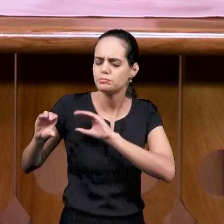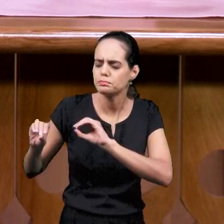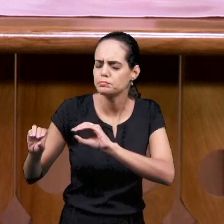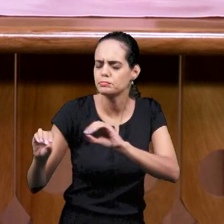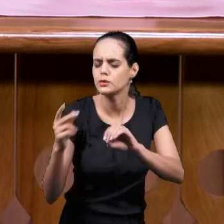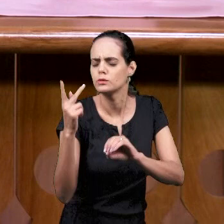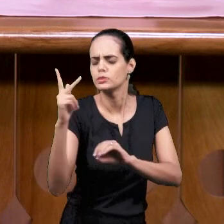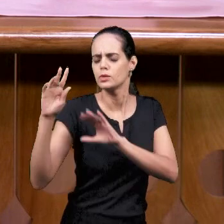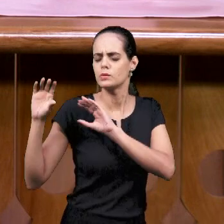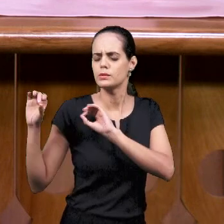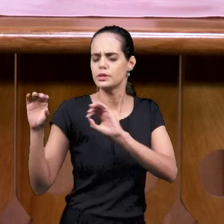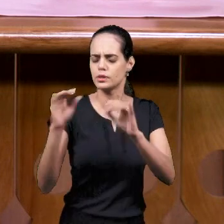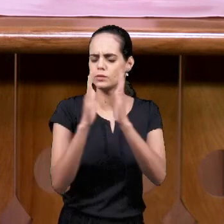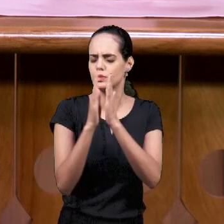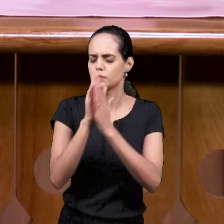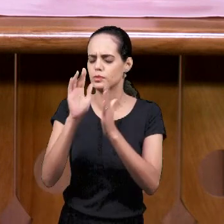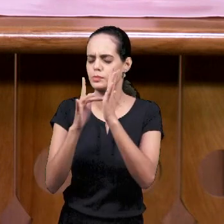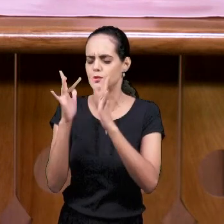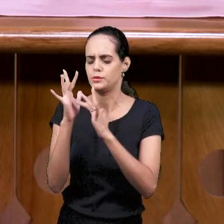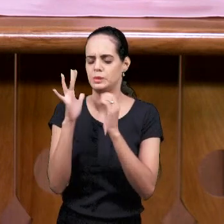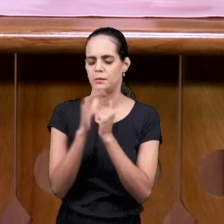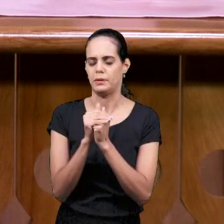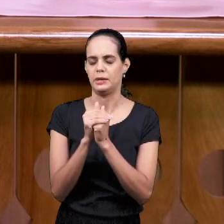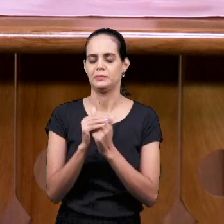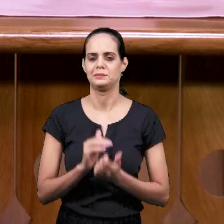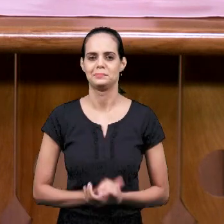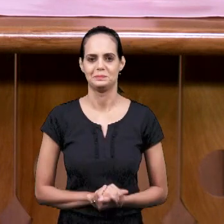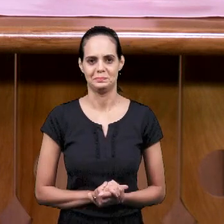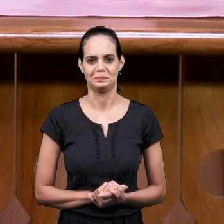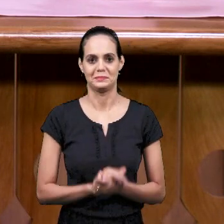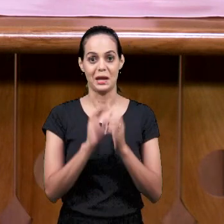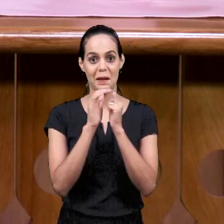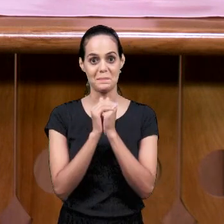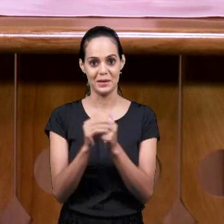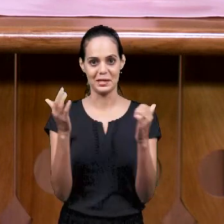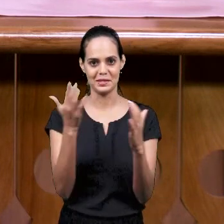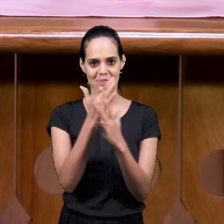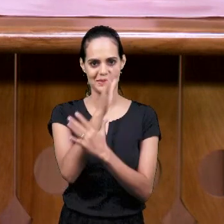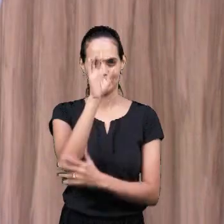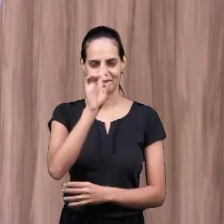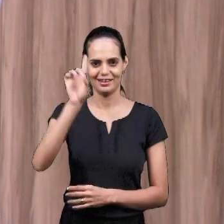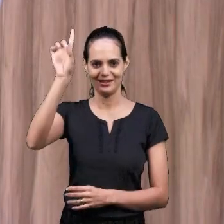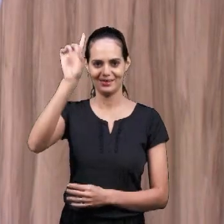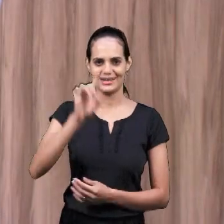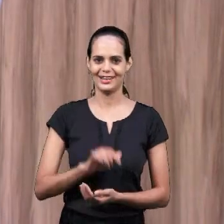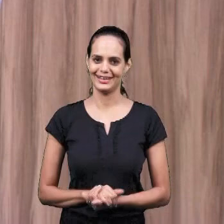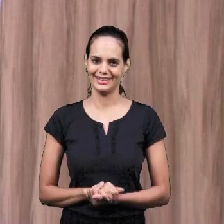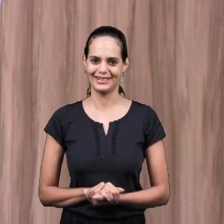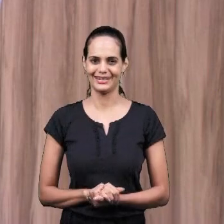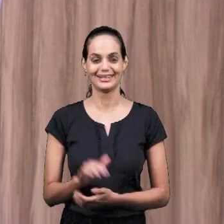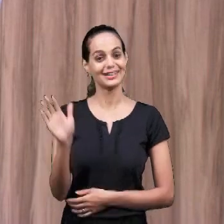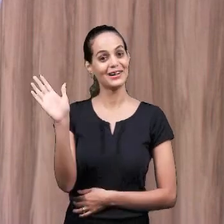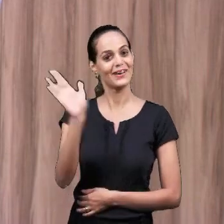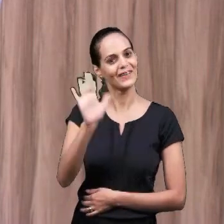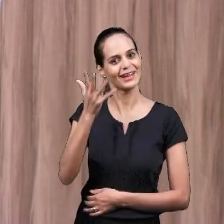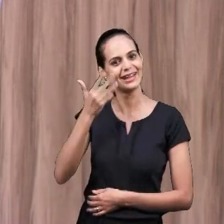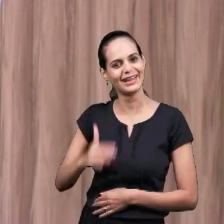servantes pour transmettre ton enseignement. Nous prions au nom de Jésus. Amen. Gloire à Dieu. Amen, mes frères.